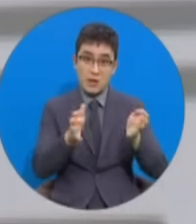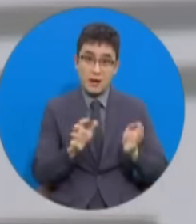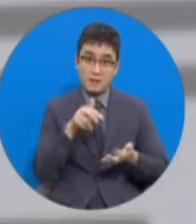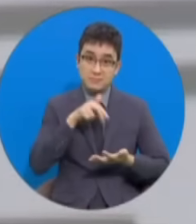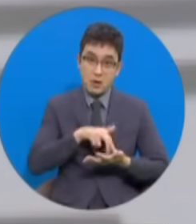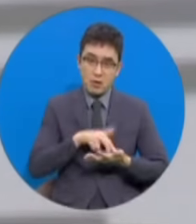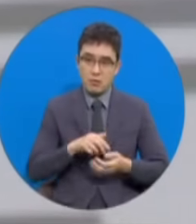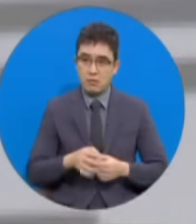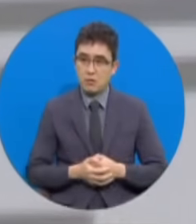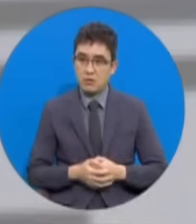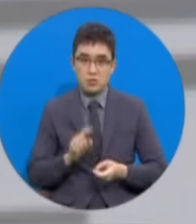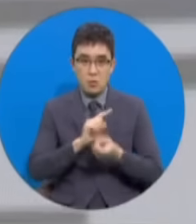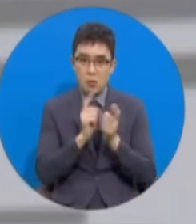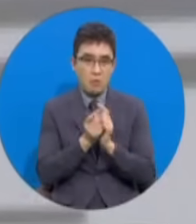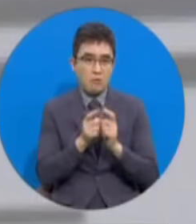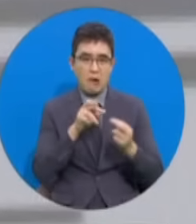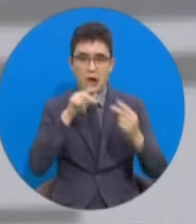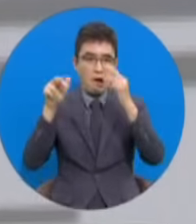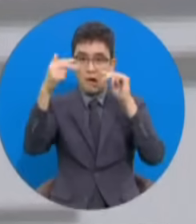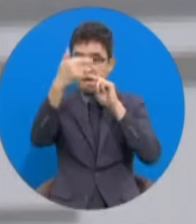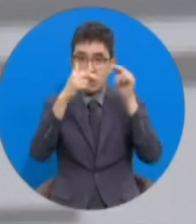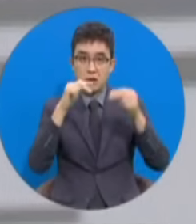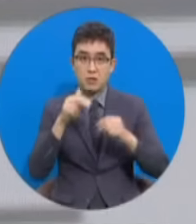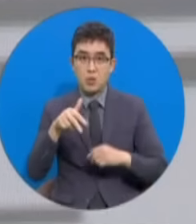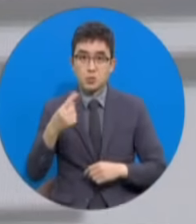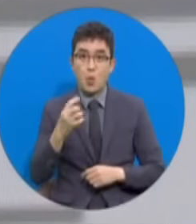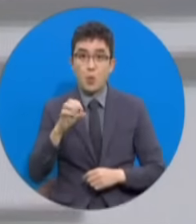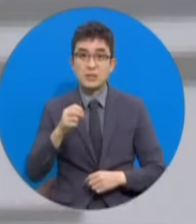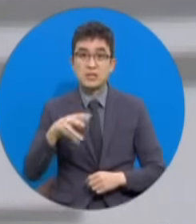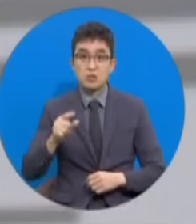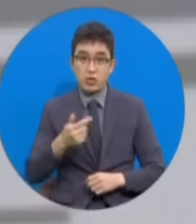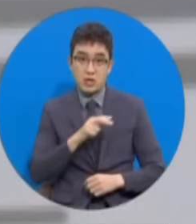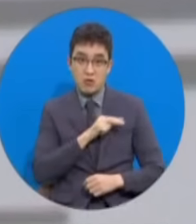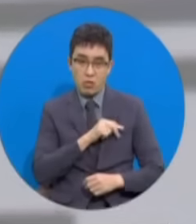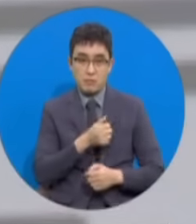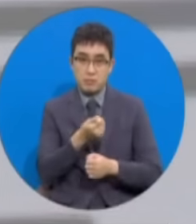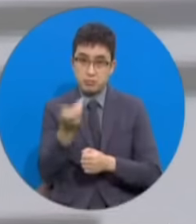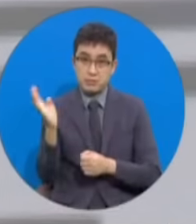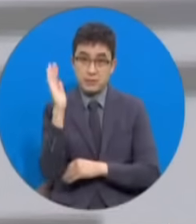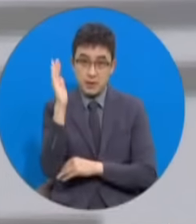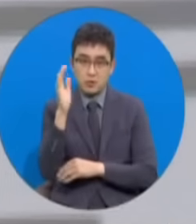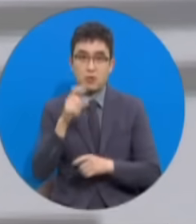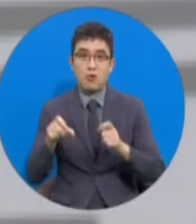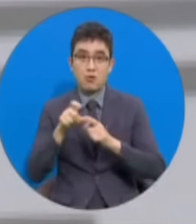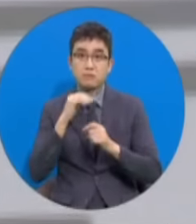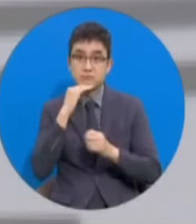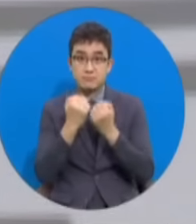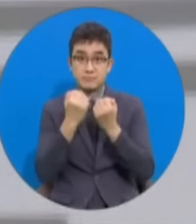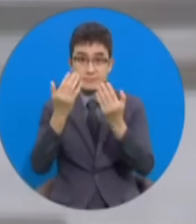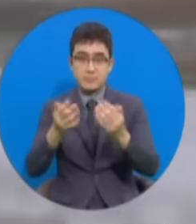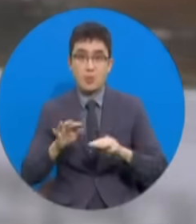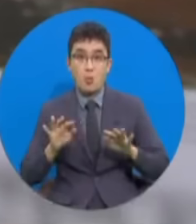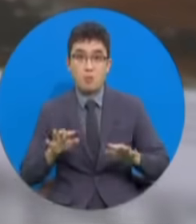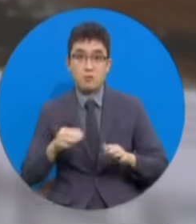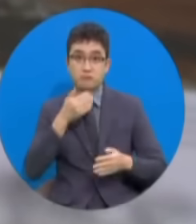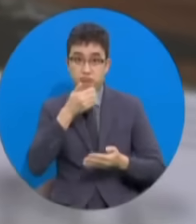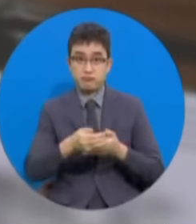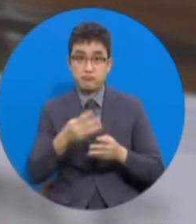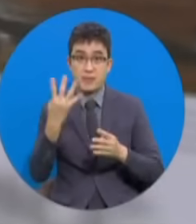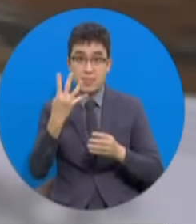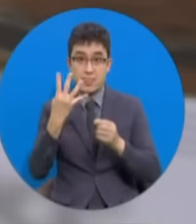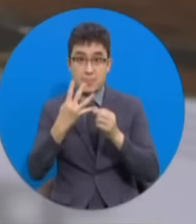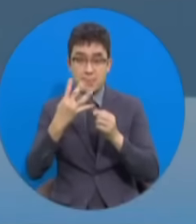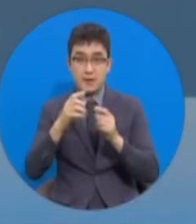내부에서도 갑론을박이 벌어지고 있습니다. 조응천 의원 등등이 입장 밝혔는데 잠시 후에 이야기 나눠보겠습니다. 오늘 조간신문 네 가지 키워드 준비되어 있습니다. 함께